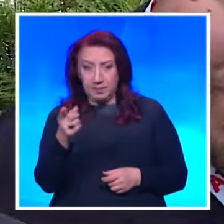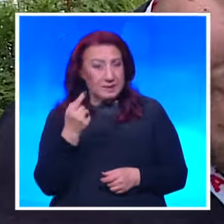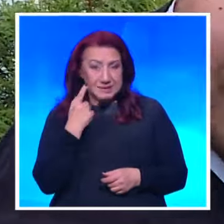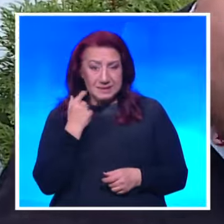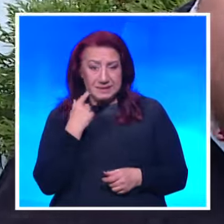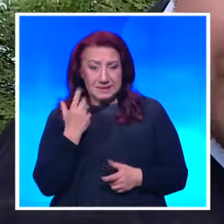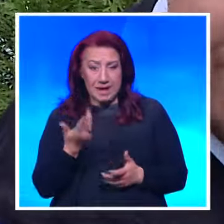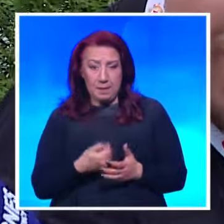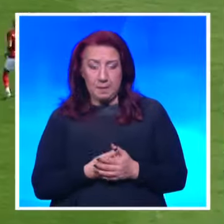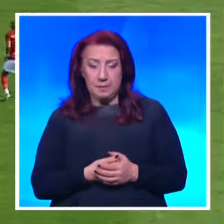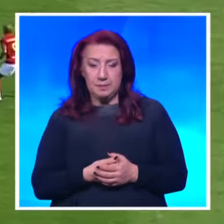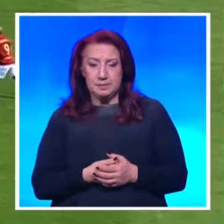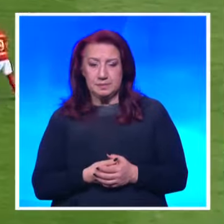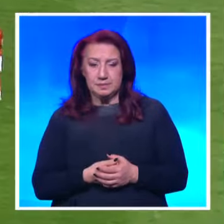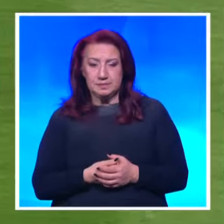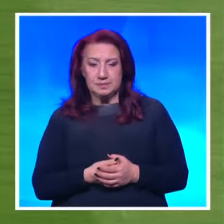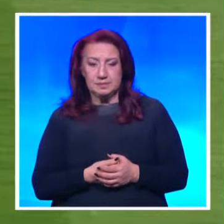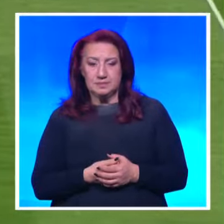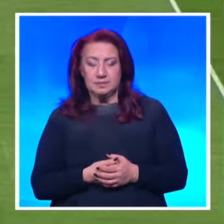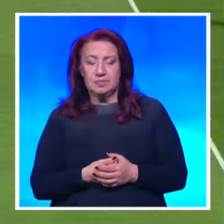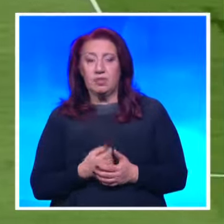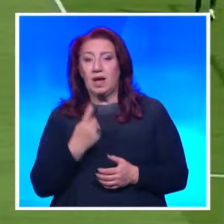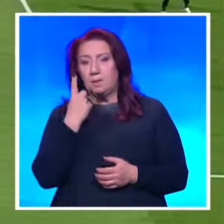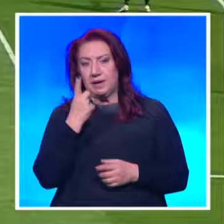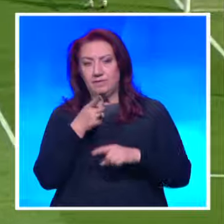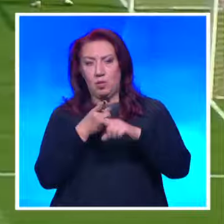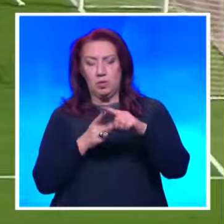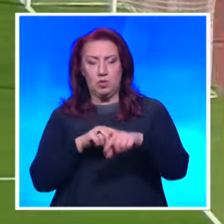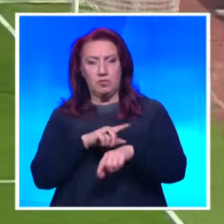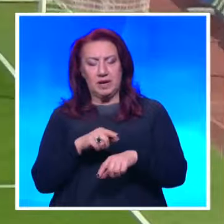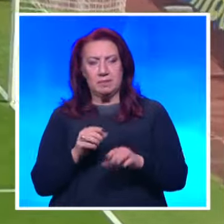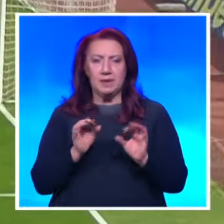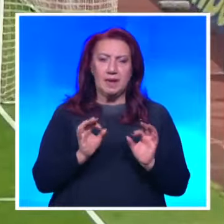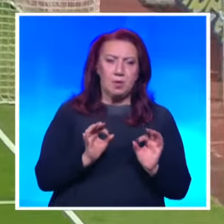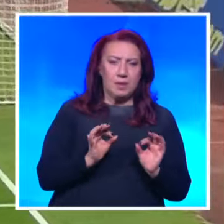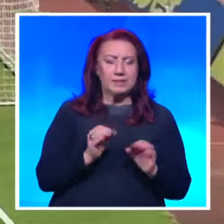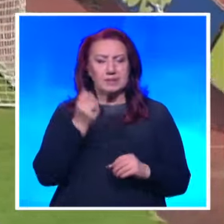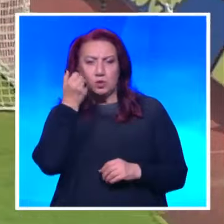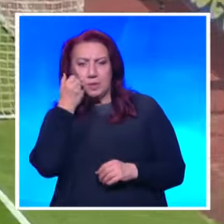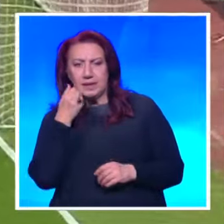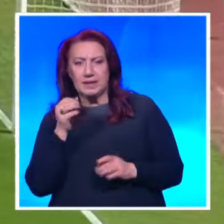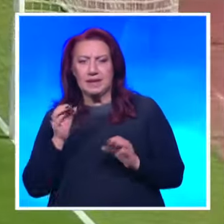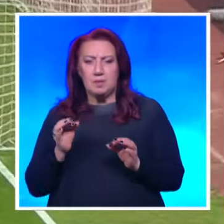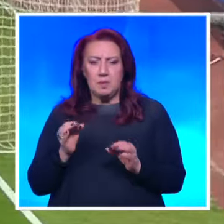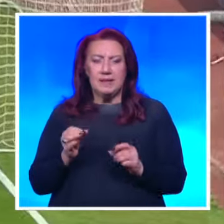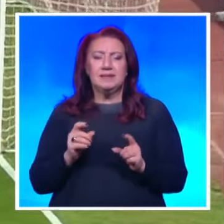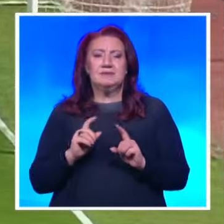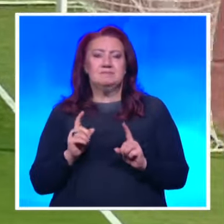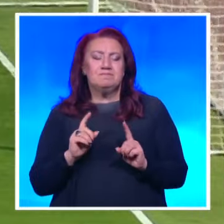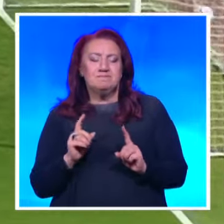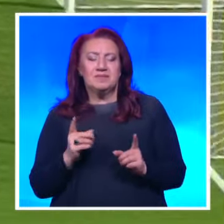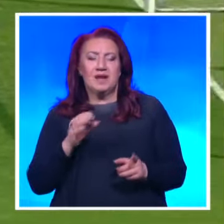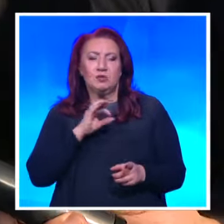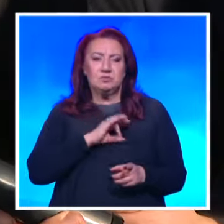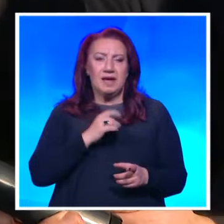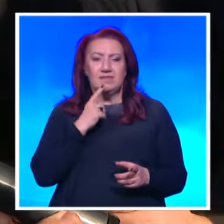с играта. През първото по време на момента стояхме добре. В момента, които опитахме да владеем топката и да